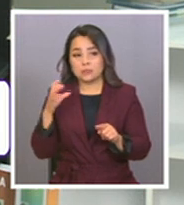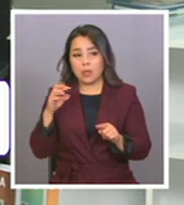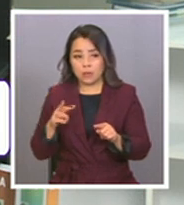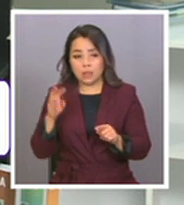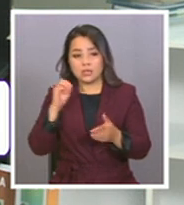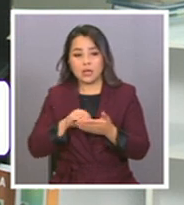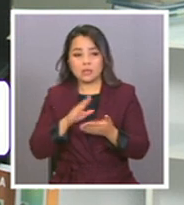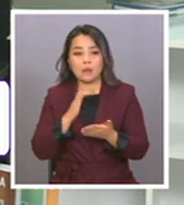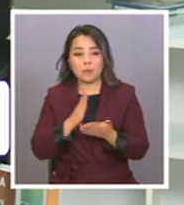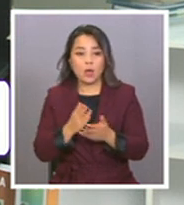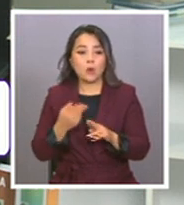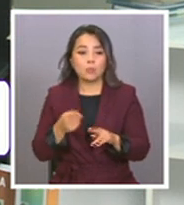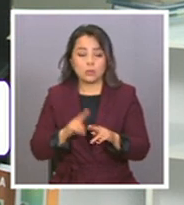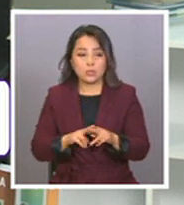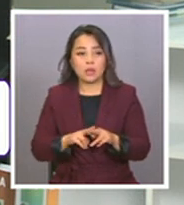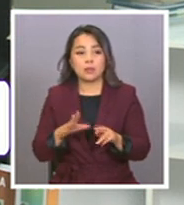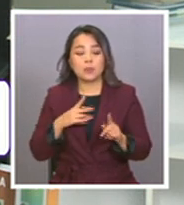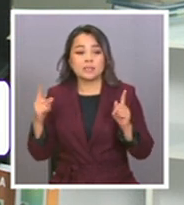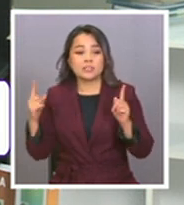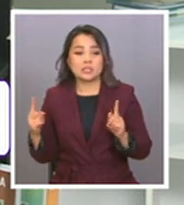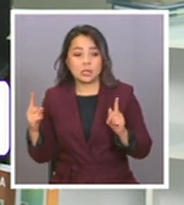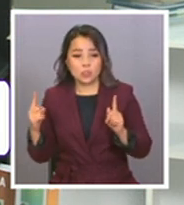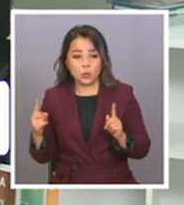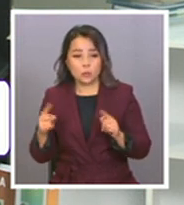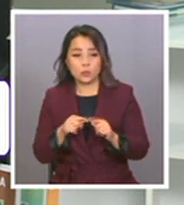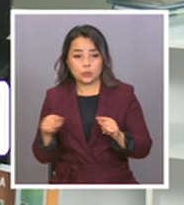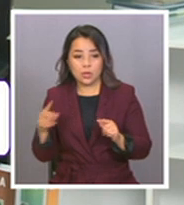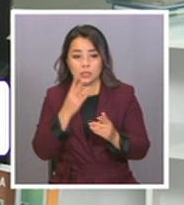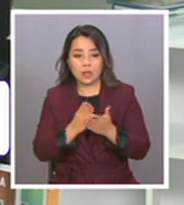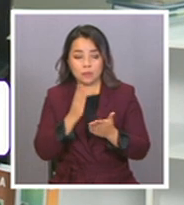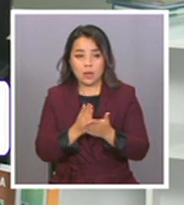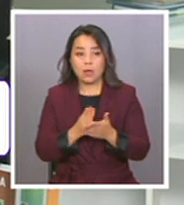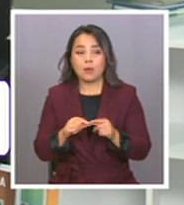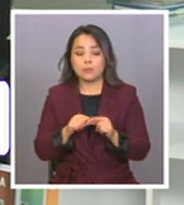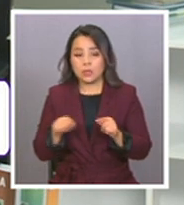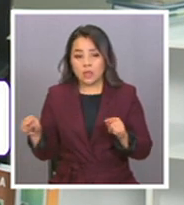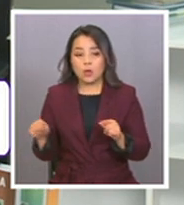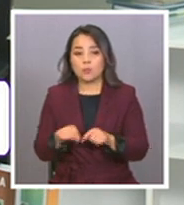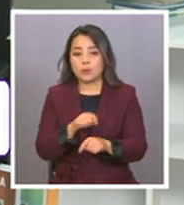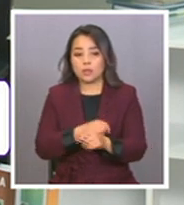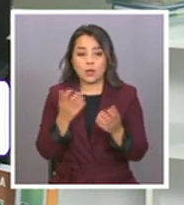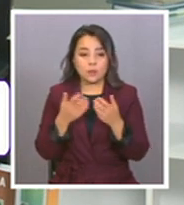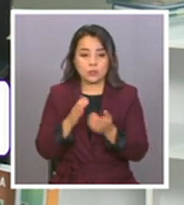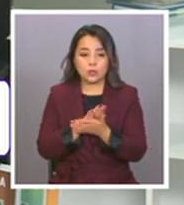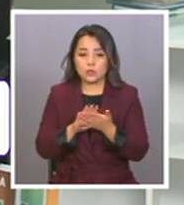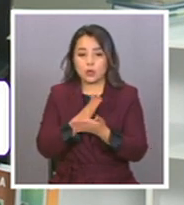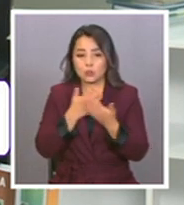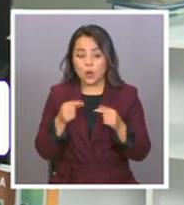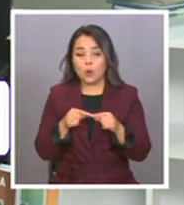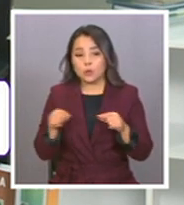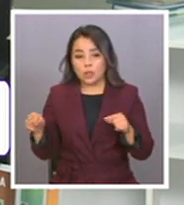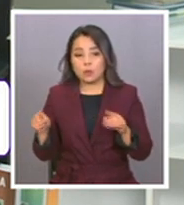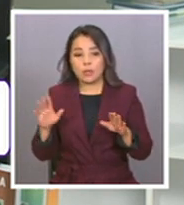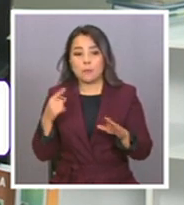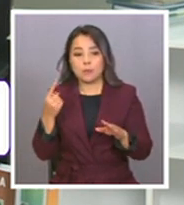жазылған, бұл кесіндінің ұзындығы, ал вектордың өлшем бірлігі жоқ балалар. Сондықтан B векторының ұзындығы ол 1